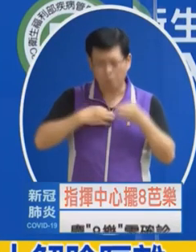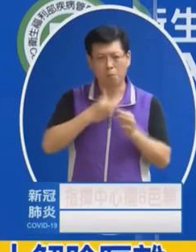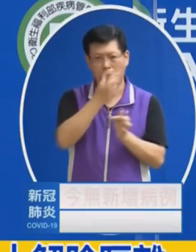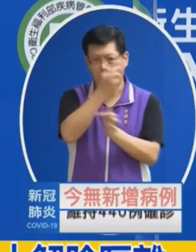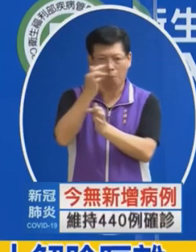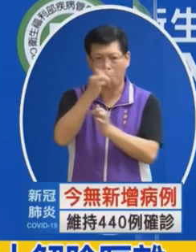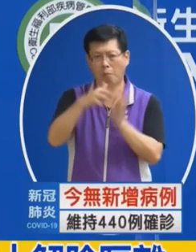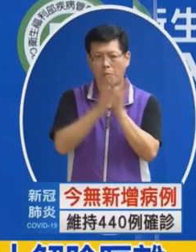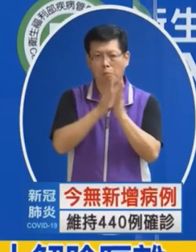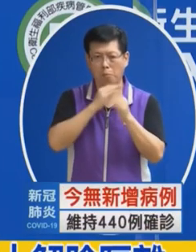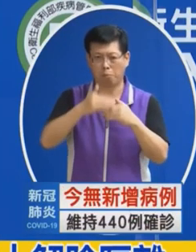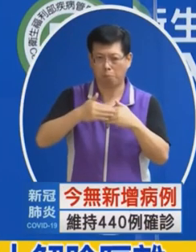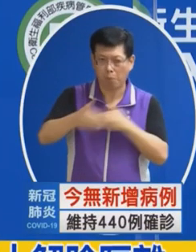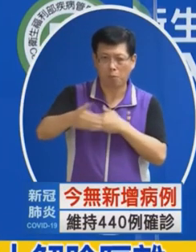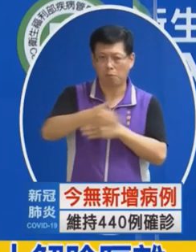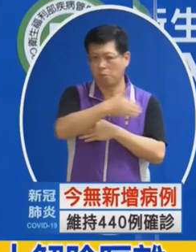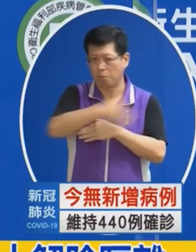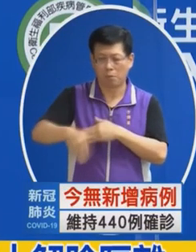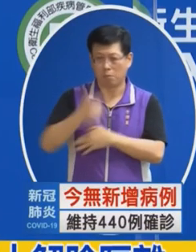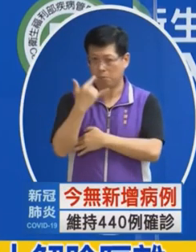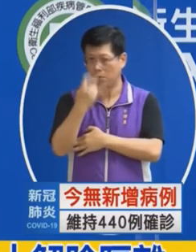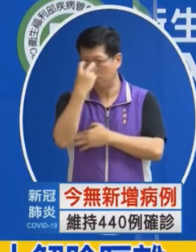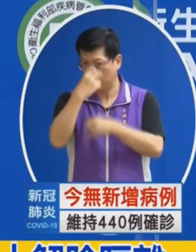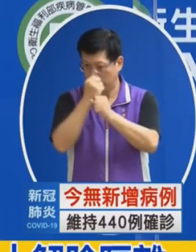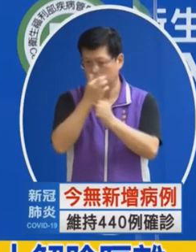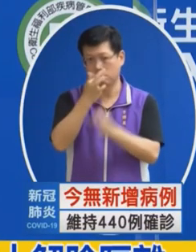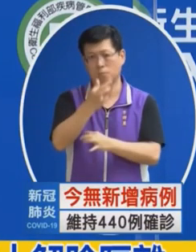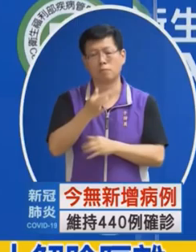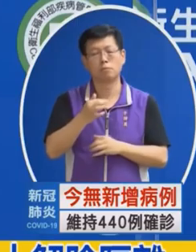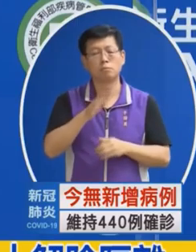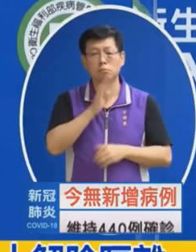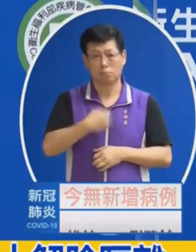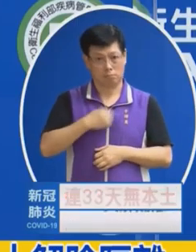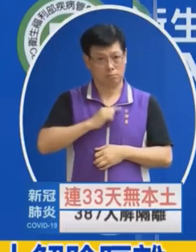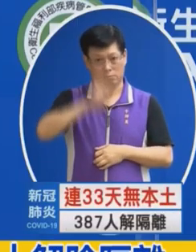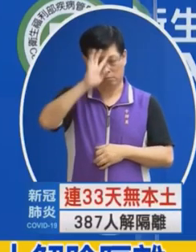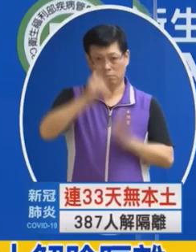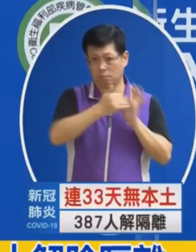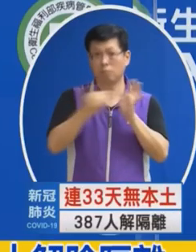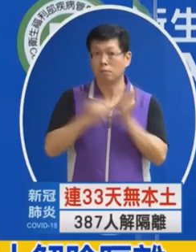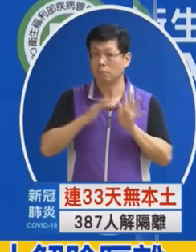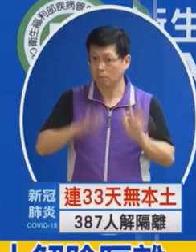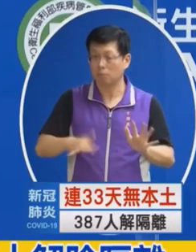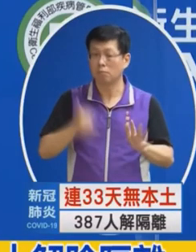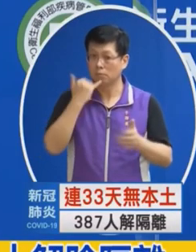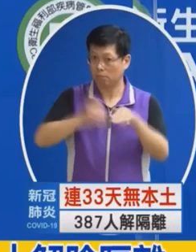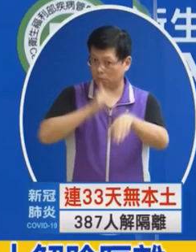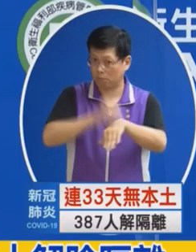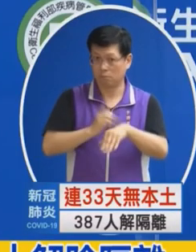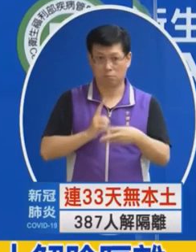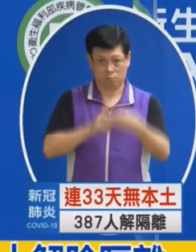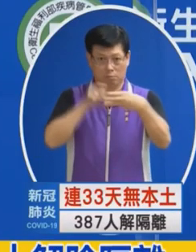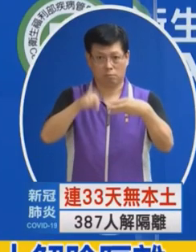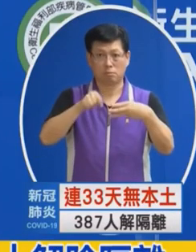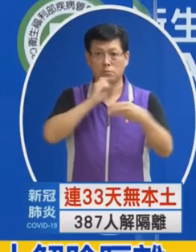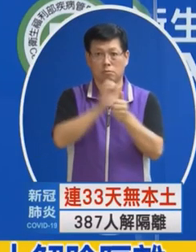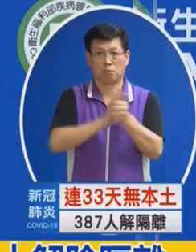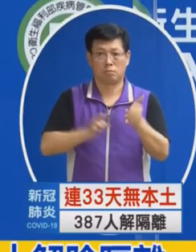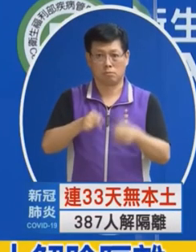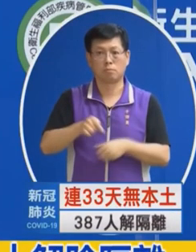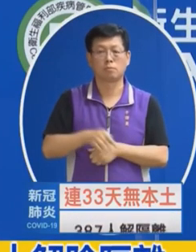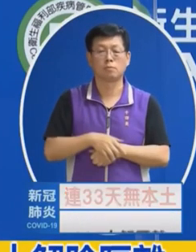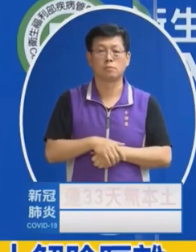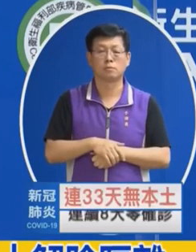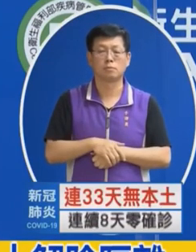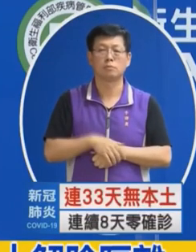确实的隔离检疫，那这是我们在整体在防疫上到目前守得住的一个非常非常重要的原